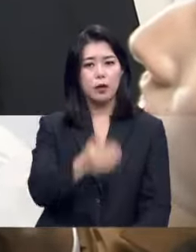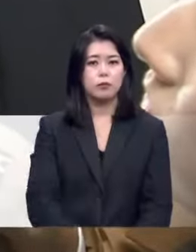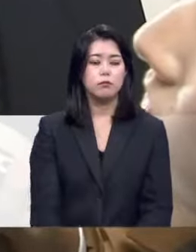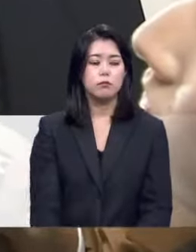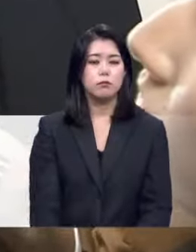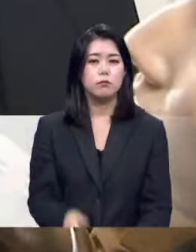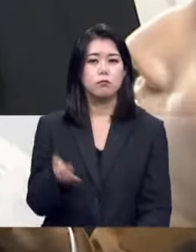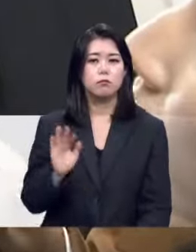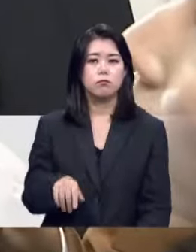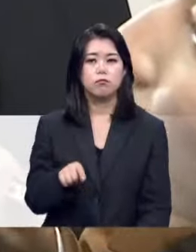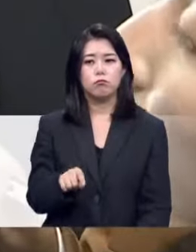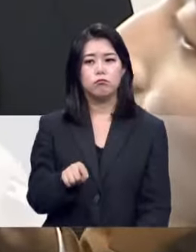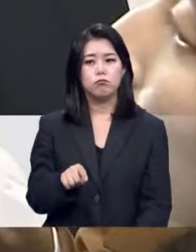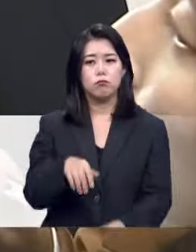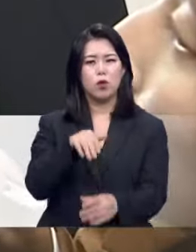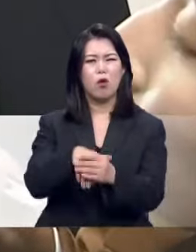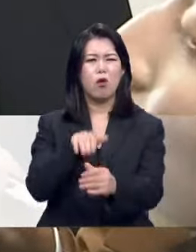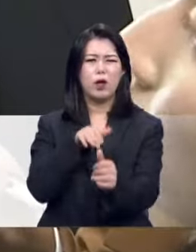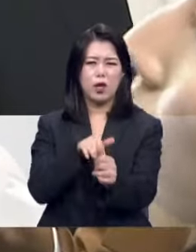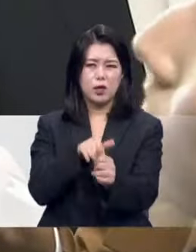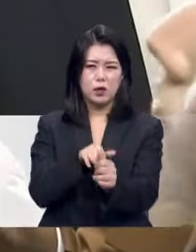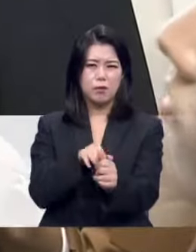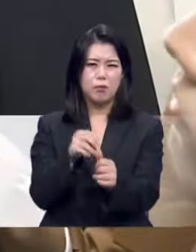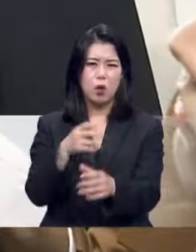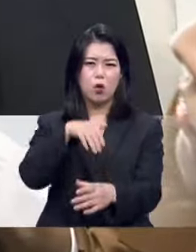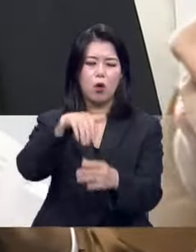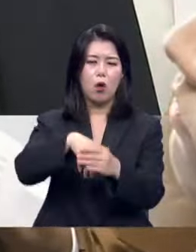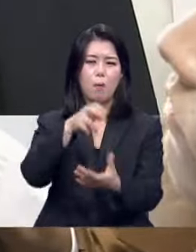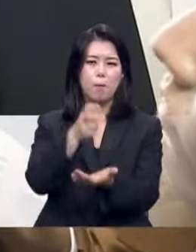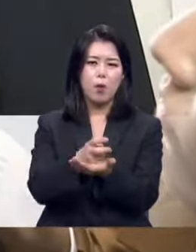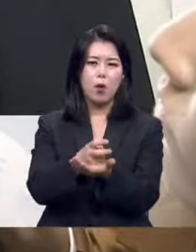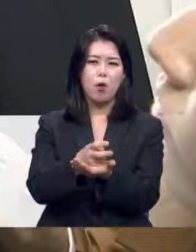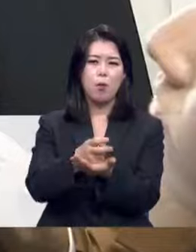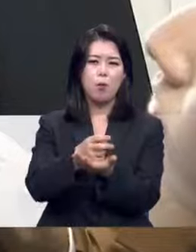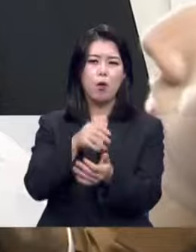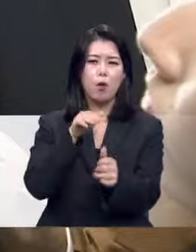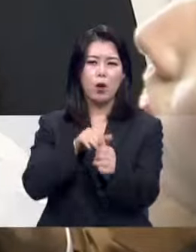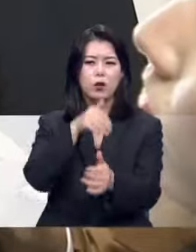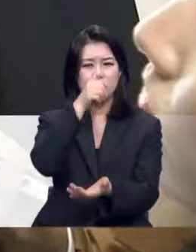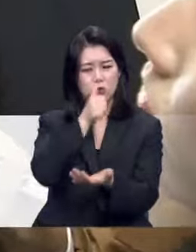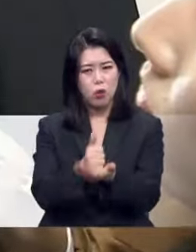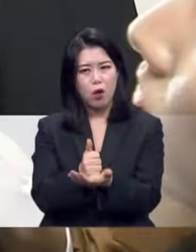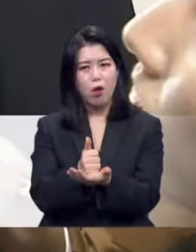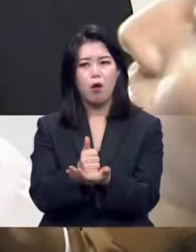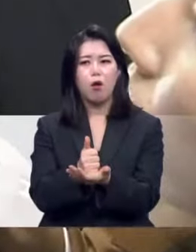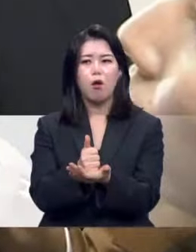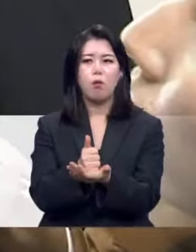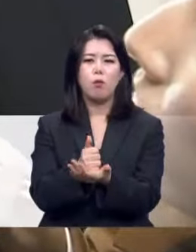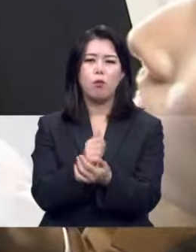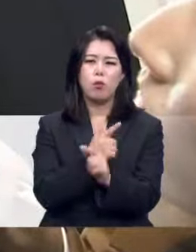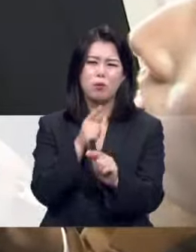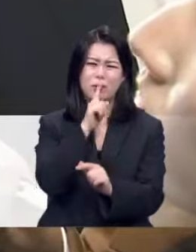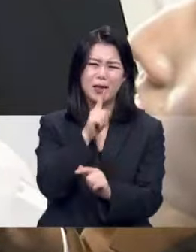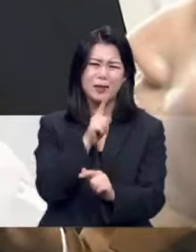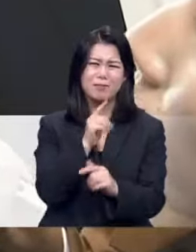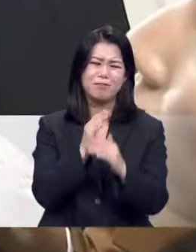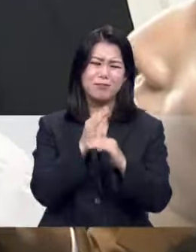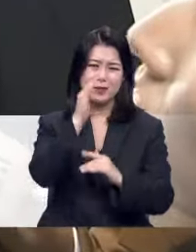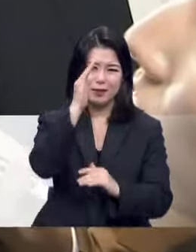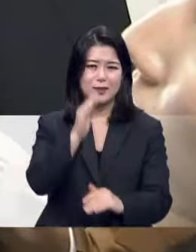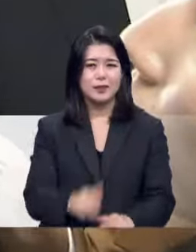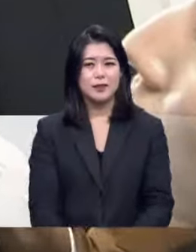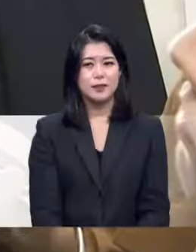거죠데 그걸 갖고 무슨 뭐 선거 개인이 공직선거법상 선거 관여 제이 선거 개입 제이 이렇게 주장하는 것은 너무